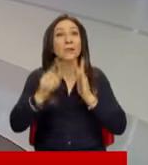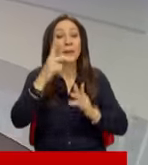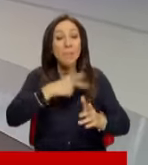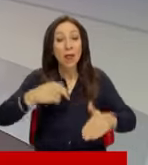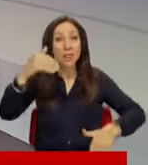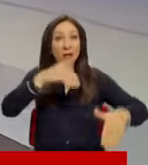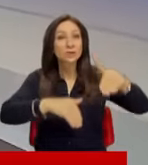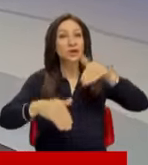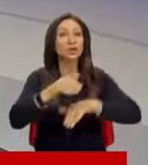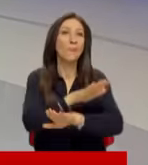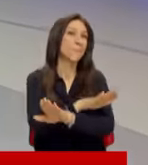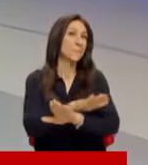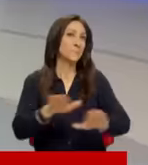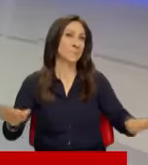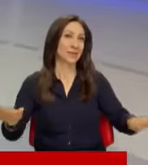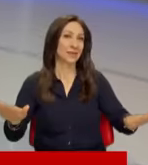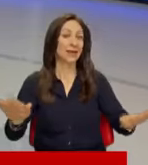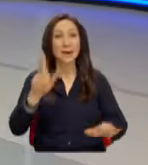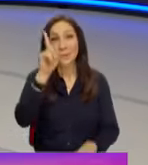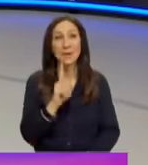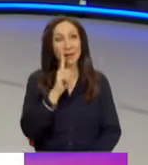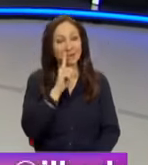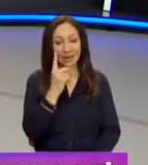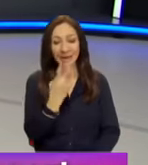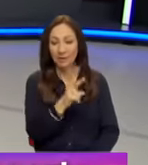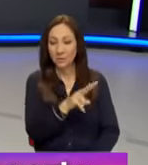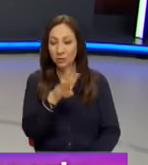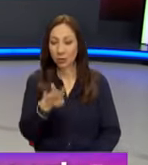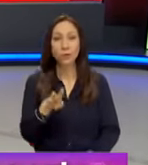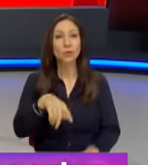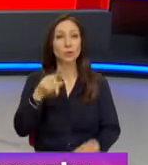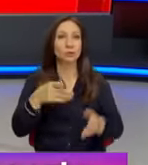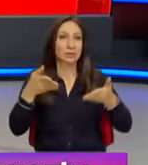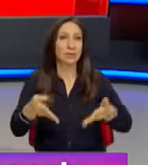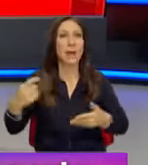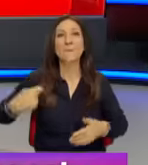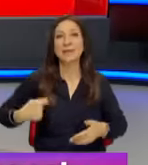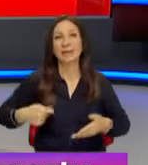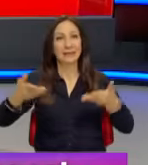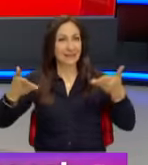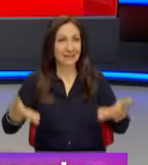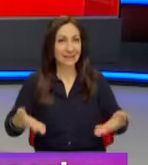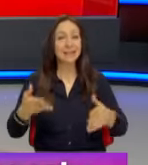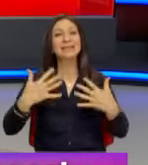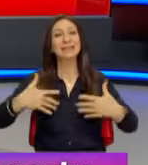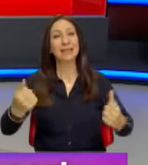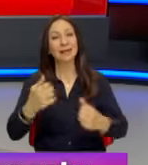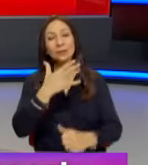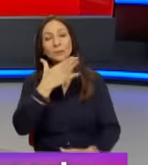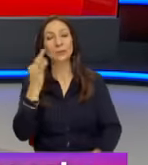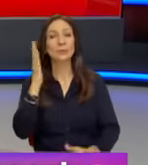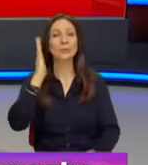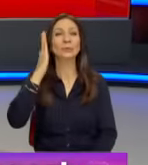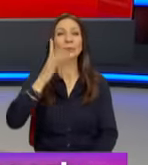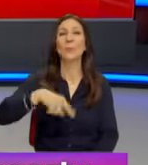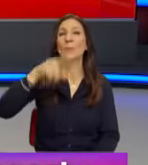seçimi geride bıraktı. Ve 1 Nisan 2024 günündeyiz. Pazartesi günündeyiz. Sağlıklı, mutlu, huzurlu